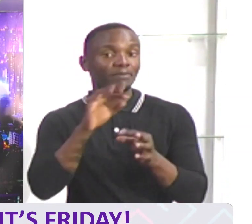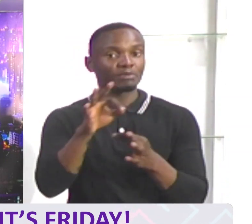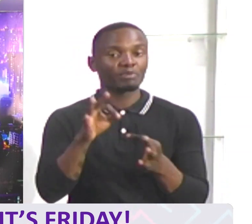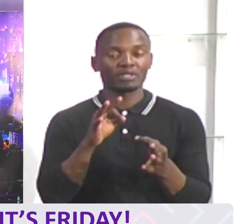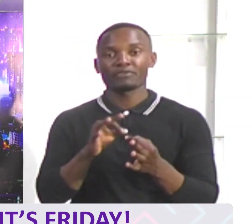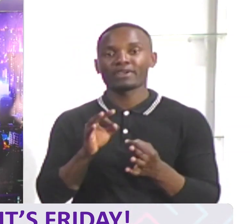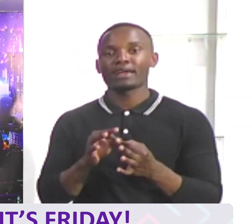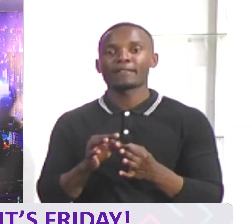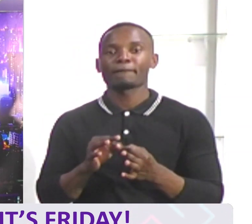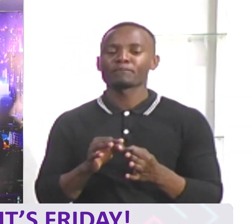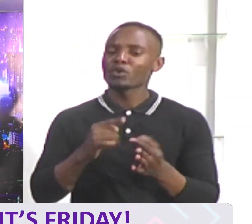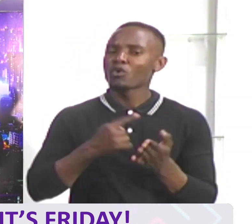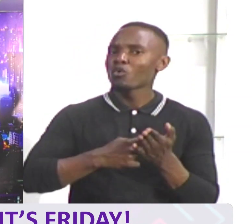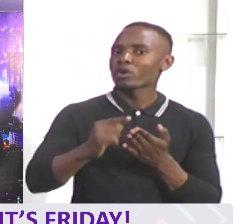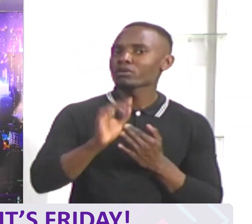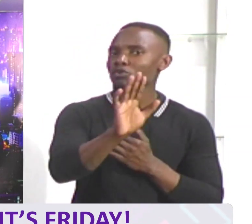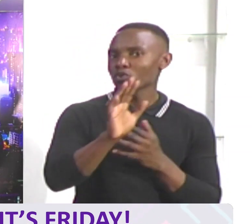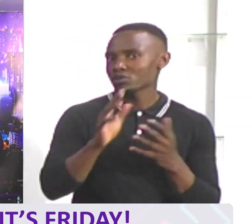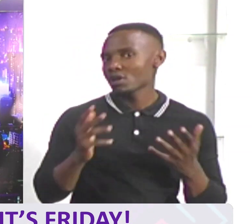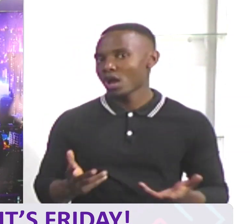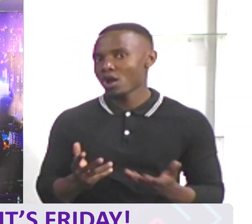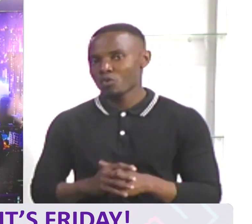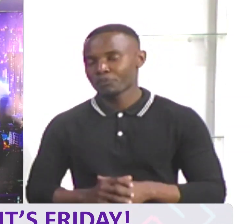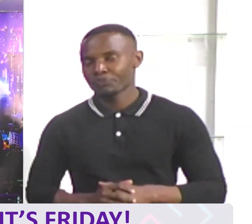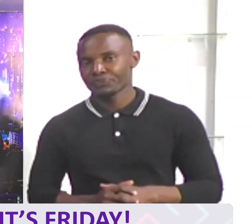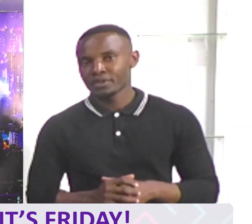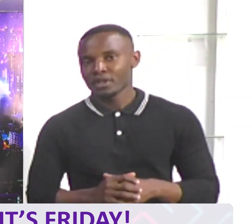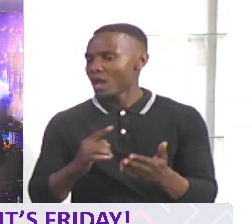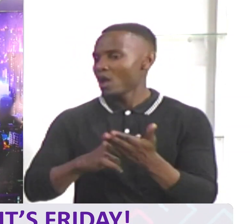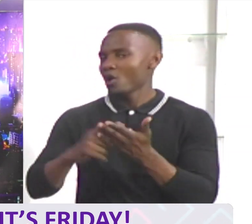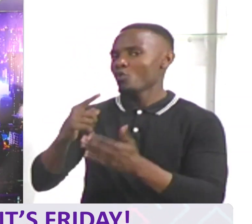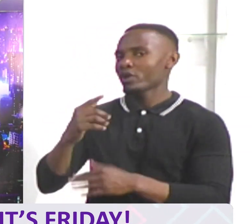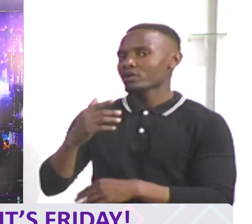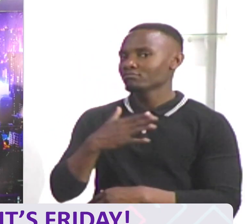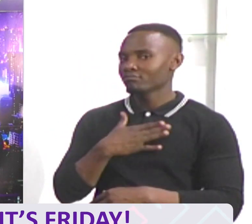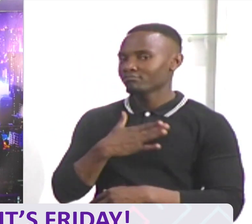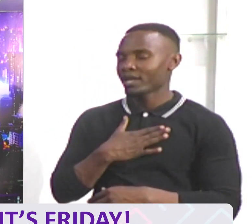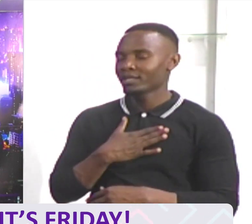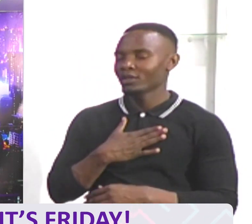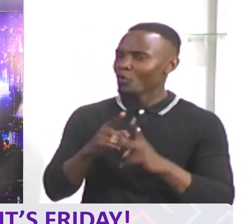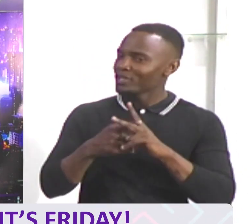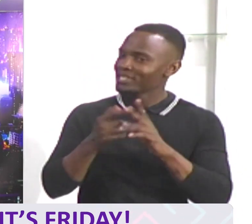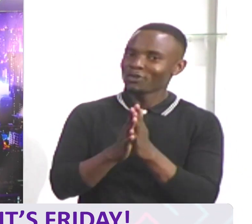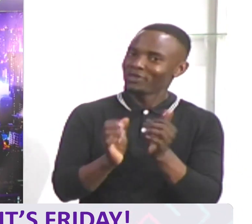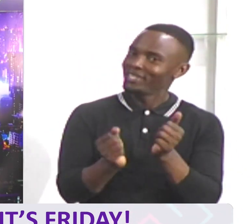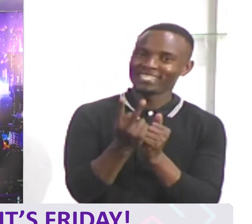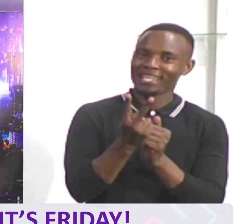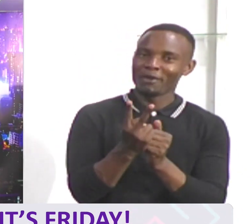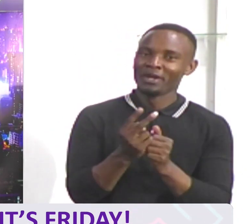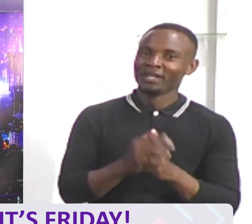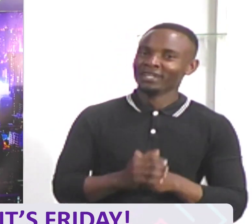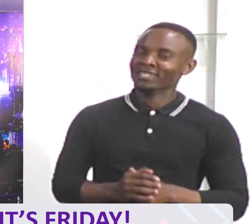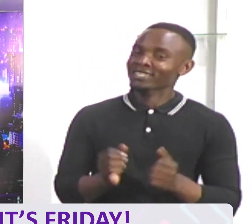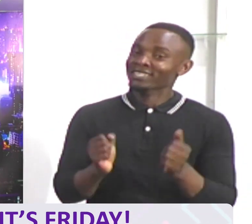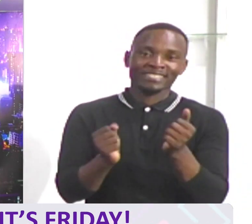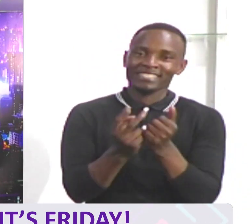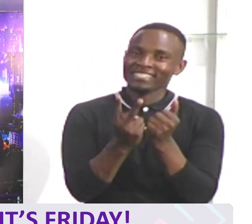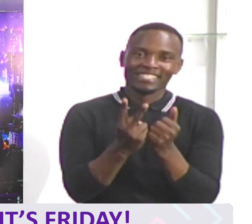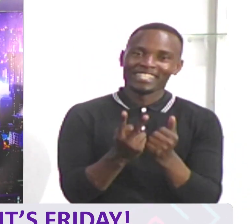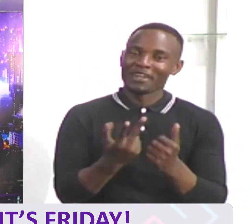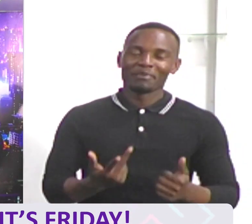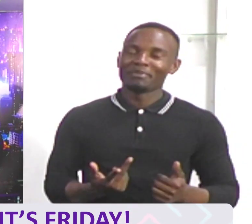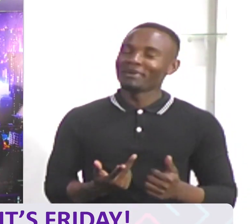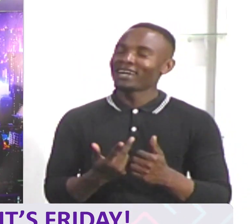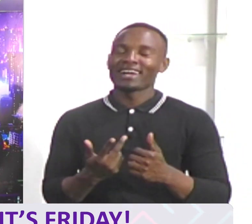up today, hii wiki yako imekuwa aje mtu wangu? Wiki yangu tuanza na December. Ndio hiyo sasa. December yuko na nini mimi? Yuko na mbombo